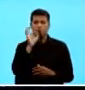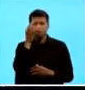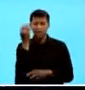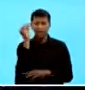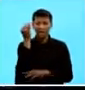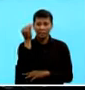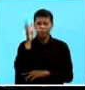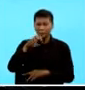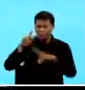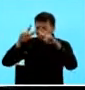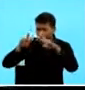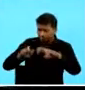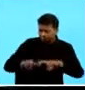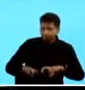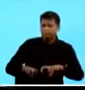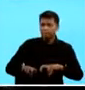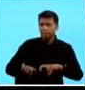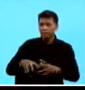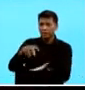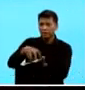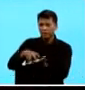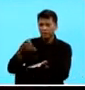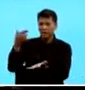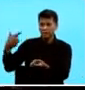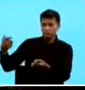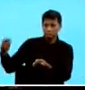di sekitaran lokasi. Terdapat memang